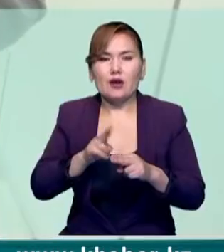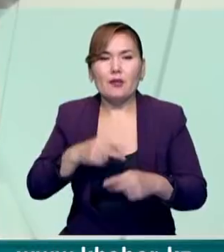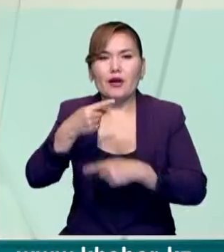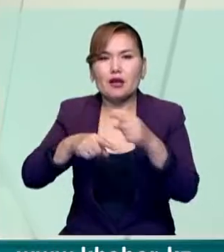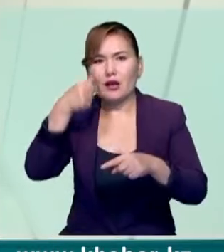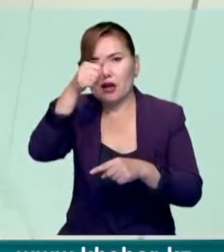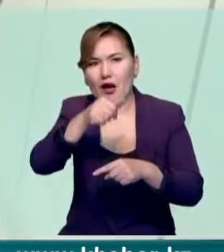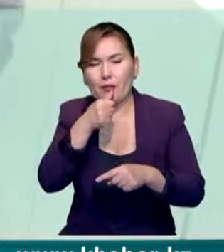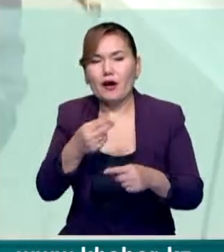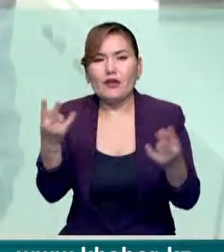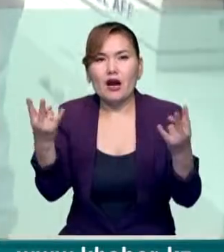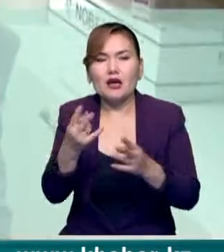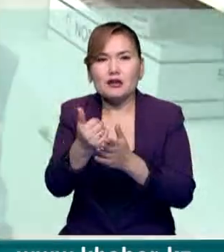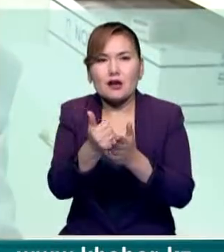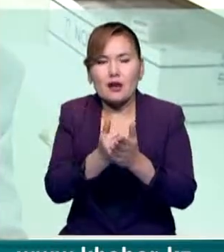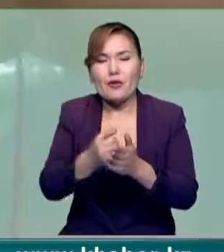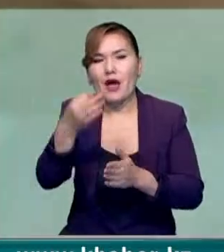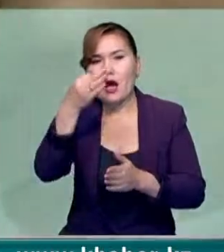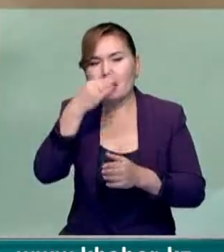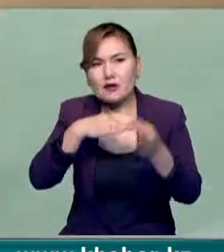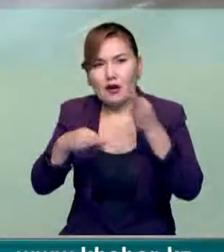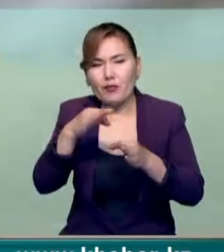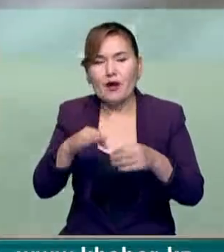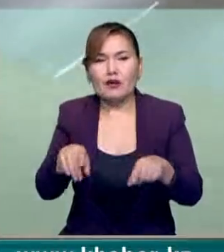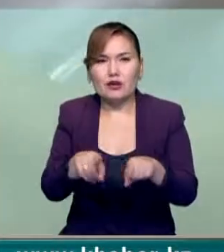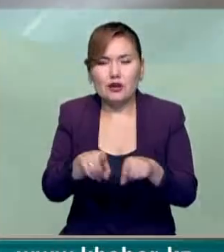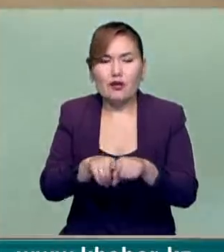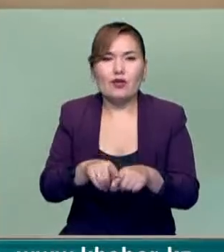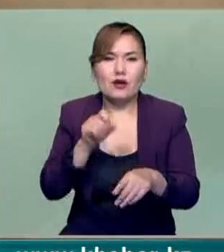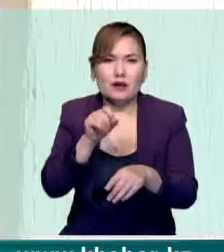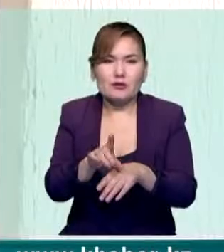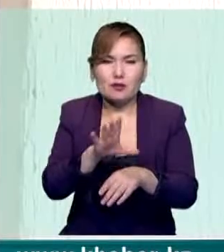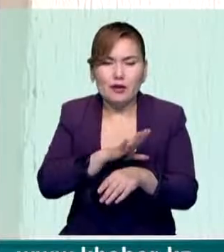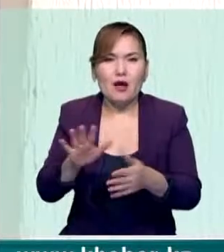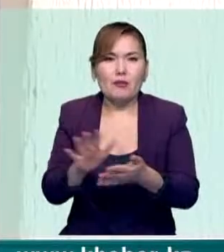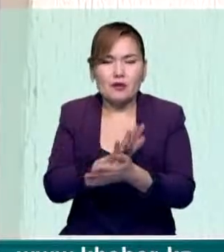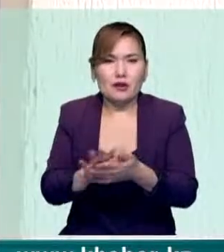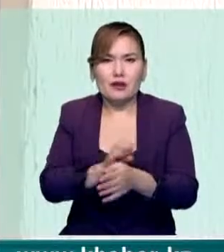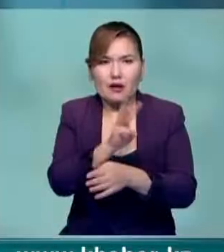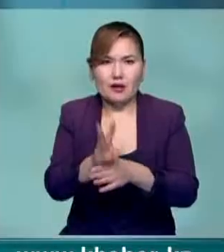жылға қажетті дәрі-дәрмек көлеміне тапсырыс берілген. Әнуарбек Мырзатайұлы, Болат Молдағалиев, Ақтөбе.